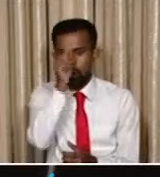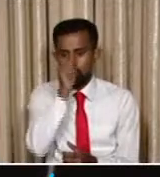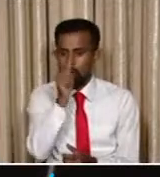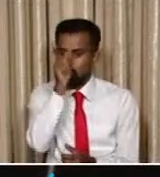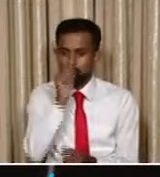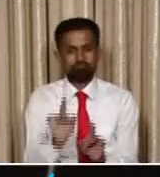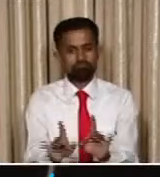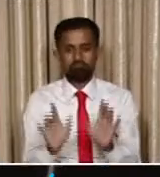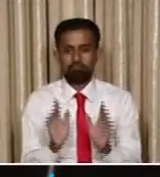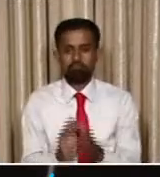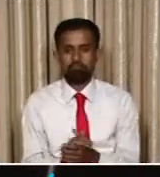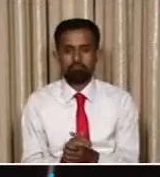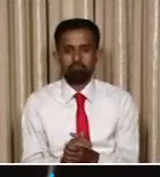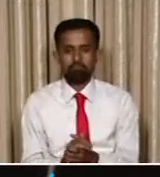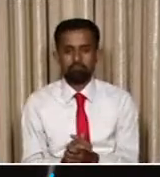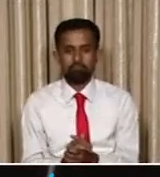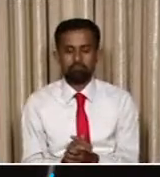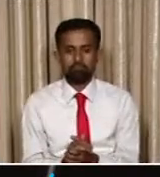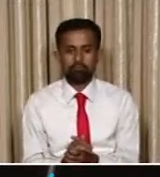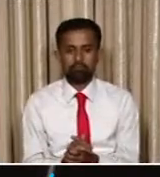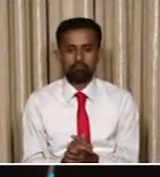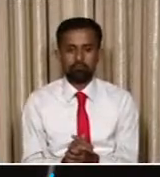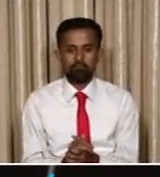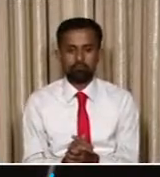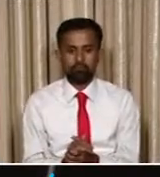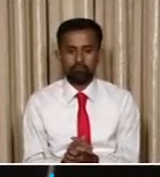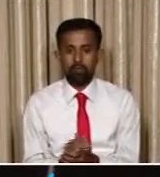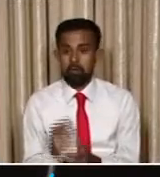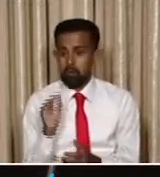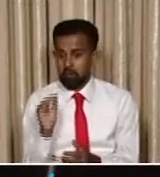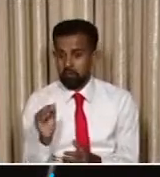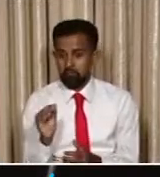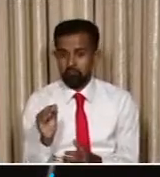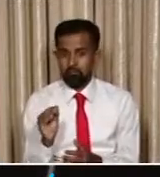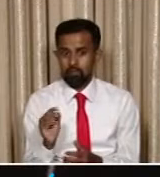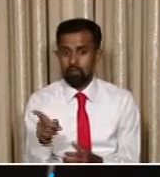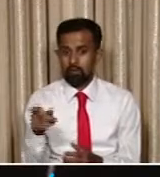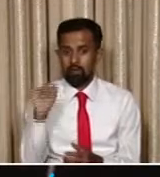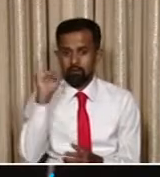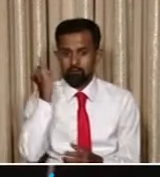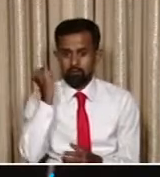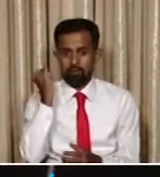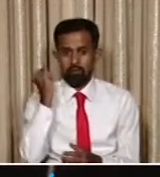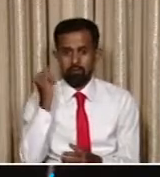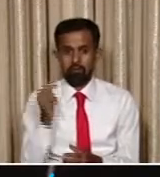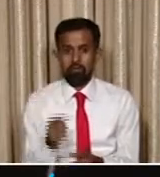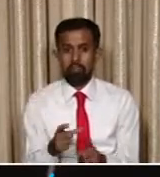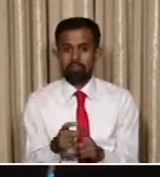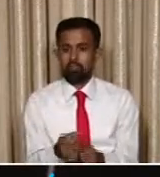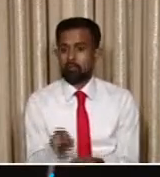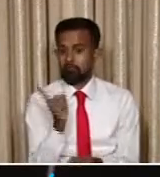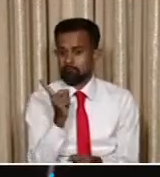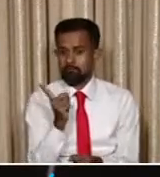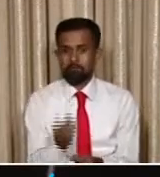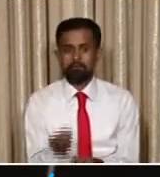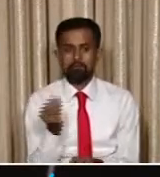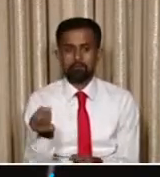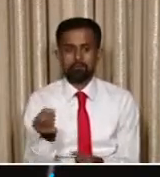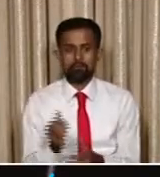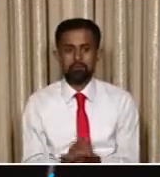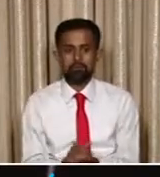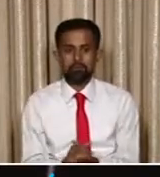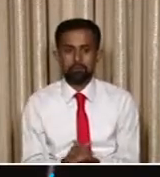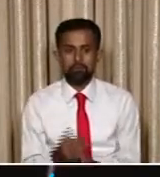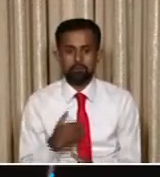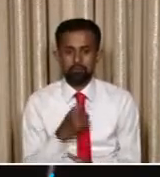හොරකමමයි කවුරු කරත් එහෙම දෙයක් වෙලා තියෙනවා නම් ඒ නිලධාරින්ට දැඩි දඬුවම් දෙන්න ඕනේ